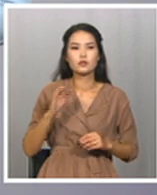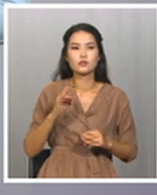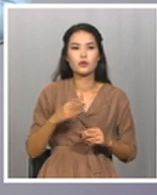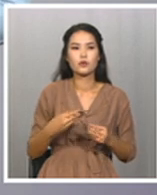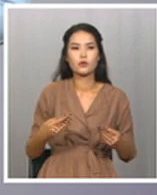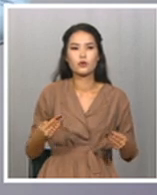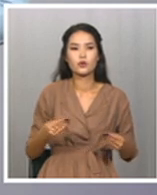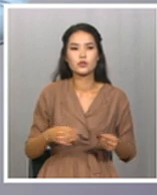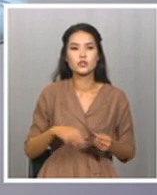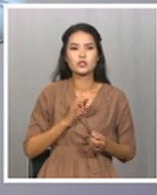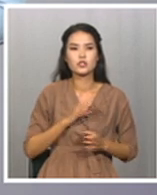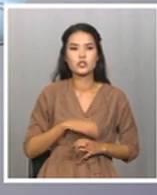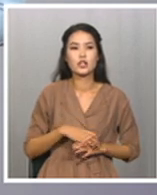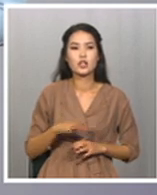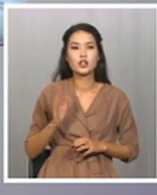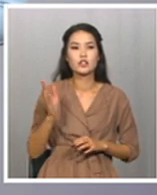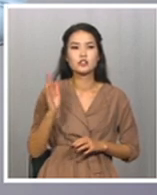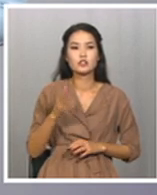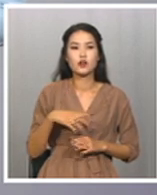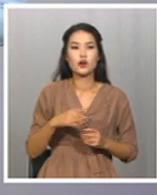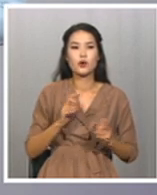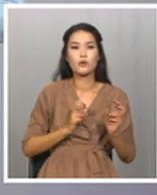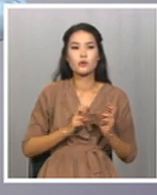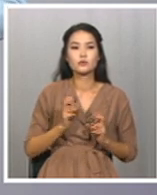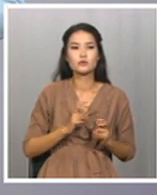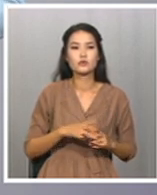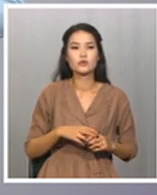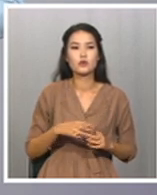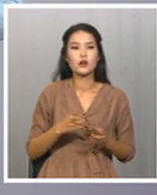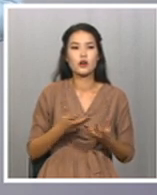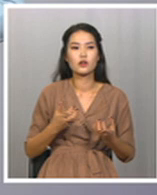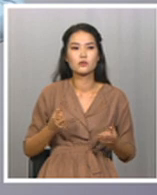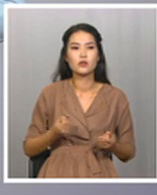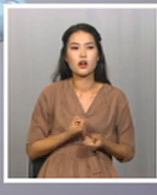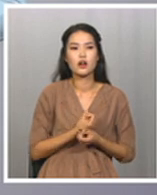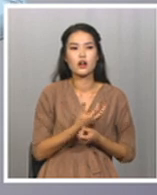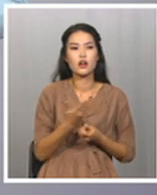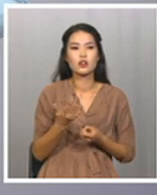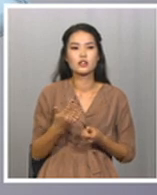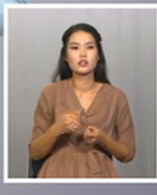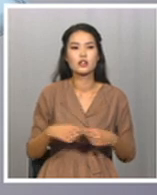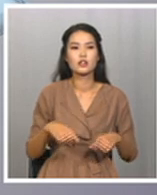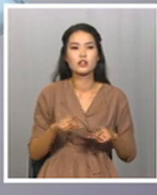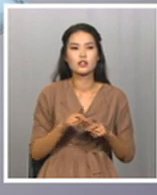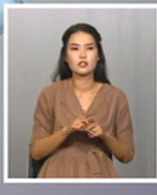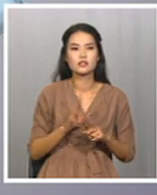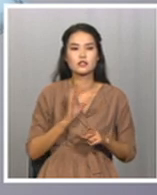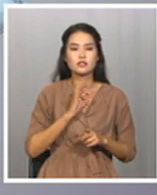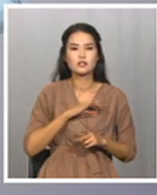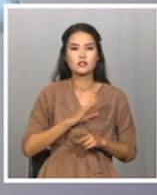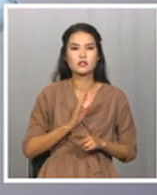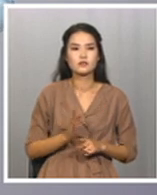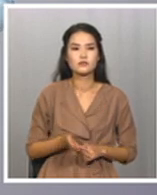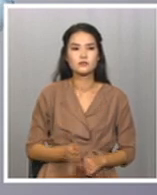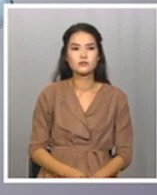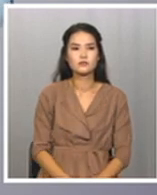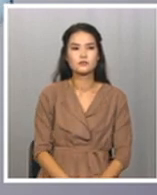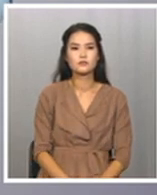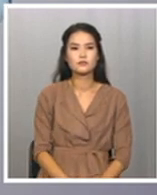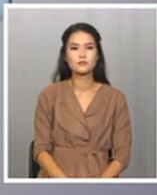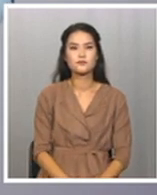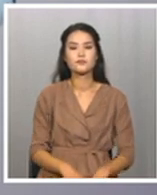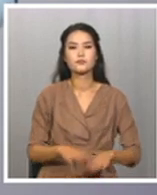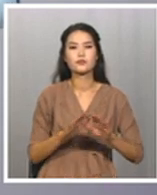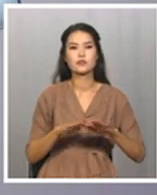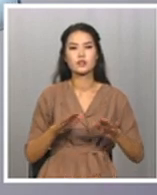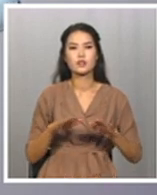жетілдіру келешекте өнімділіктің артуына қаншалықты әсерін тегізеді десеңізші.